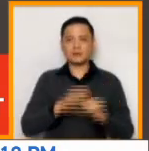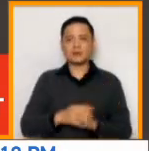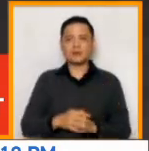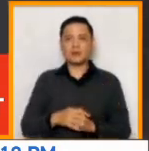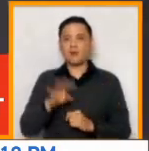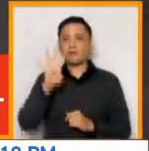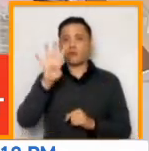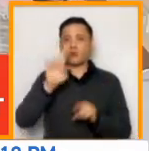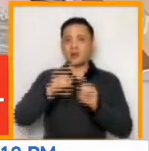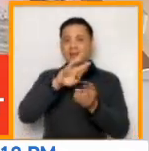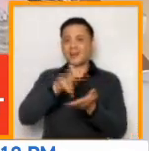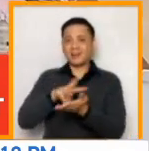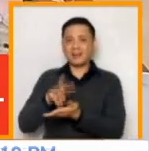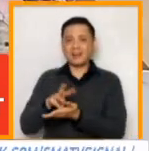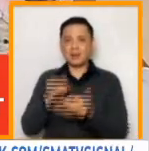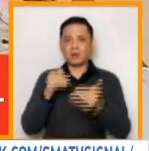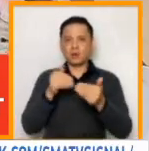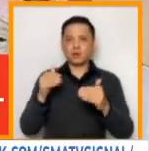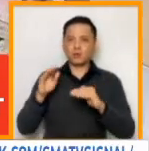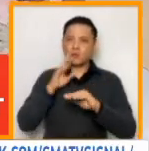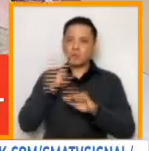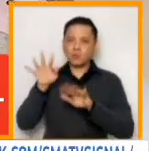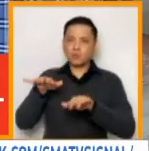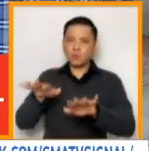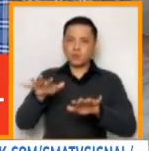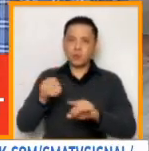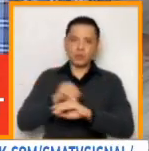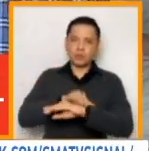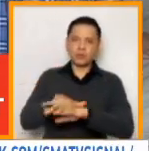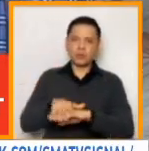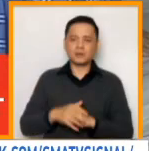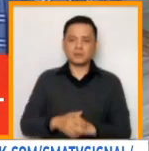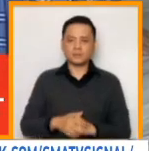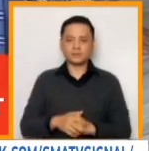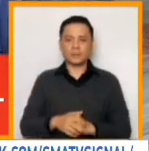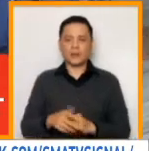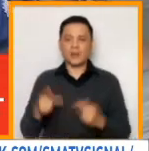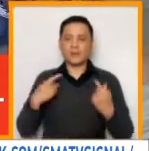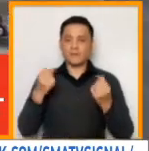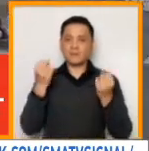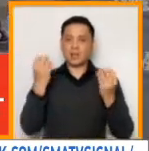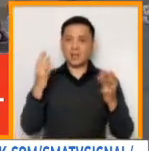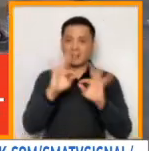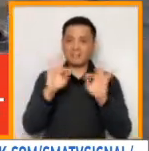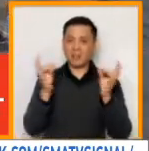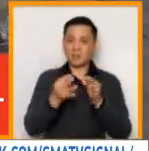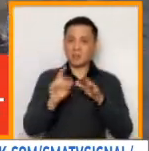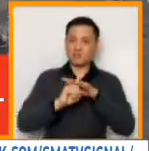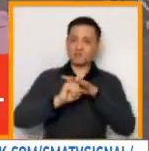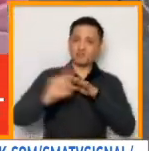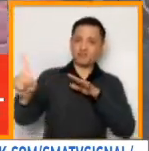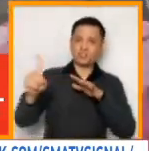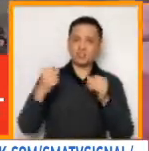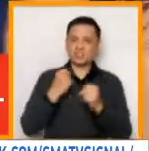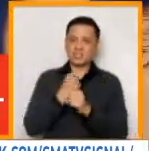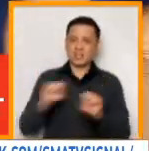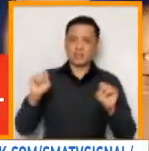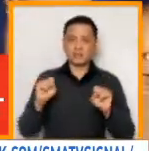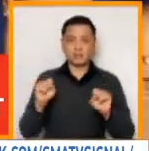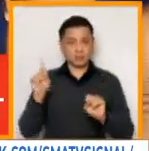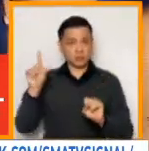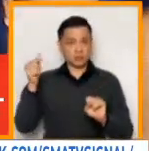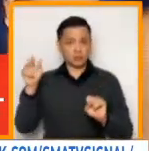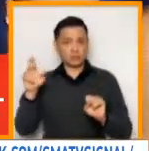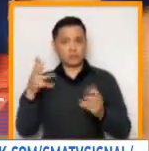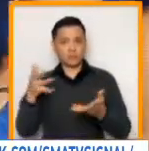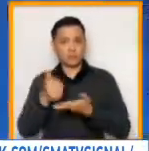ang apektado. Aabot sa 133 pamilya ang inilikas. Nagbigay na ng tulong ang lokal na pamahalaan sa mga